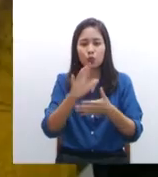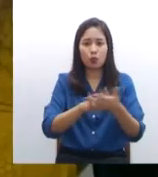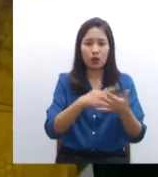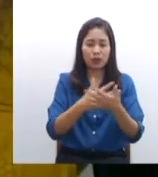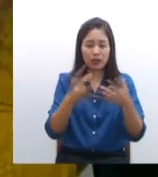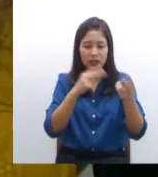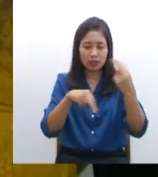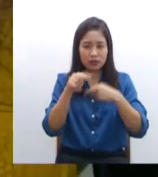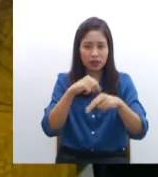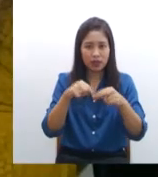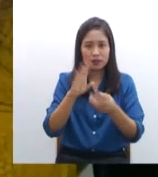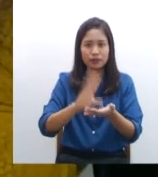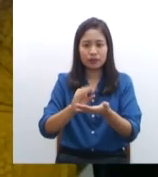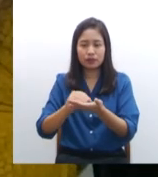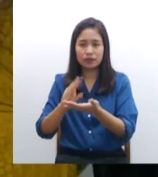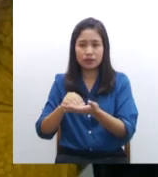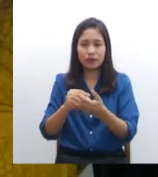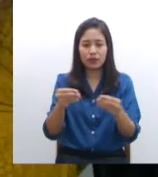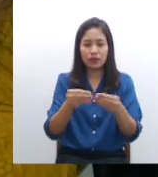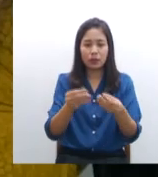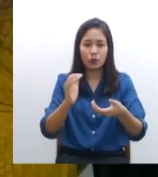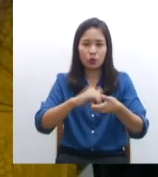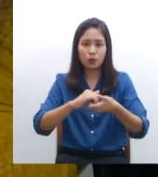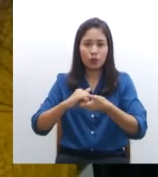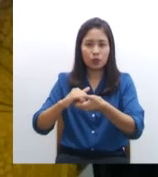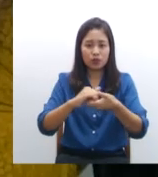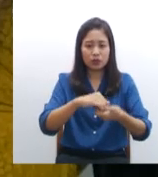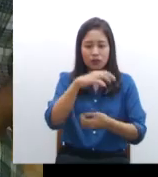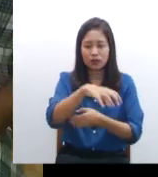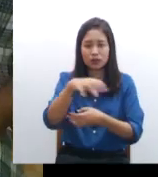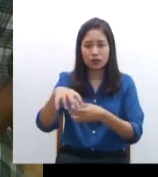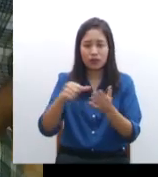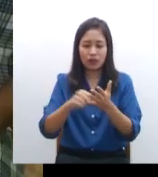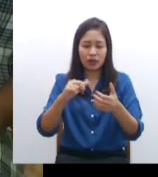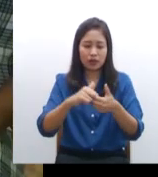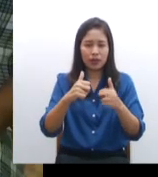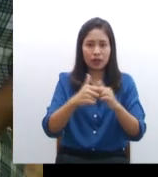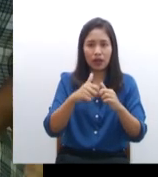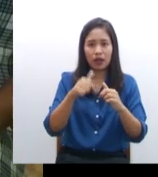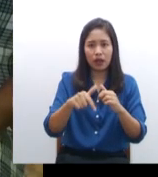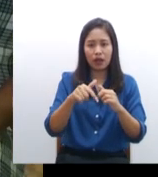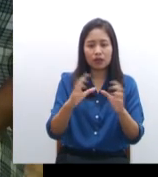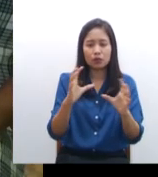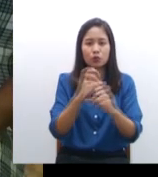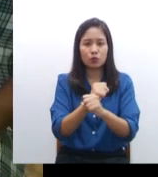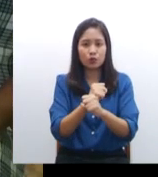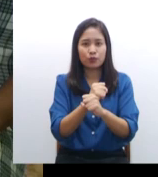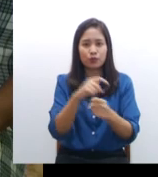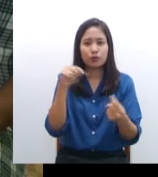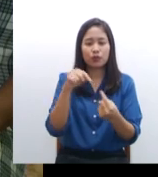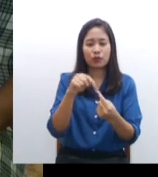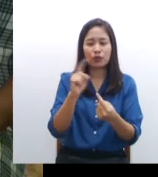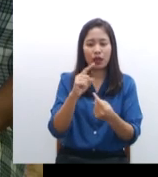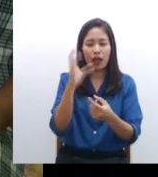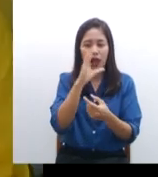และเปลี่ยนข้อแนะนำและทางเลือกใหม่ๆในการพัฒนาแก้ปัญหาก่อนที่จะร่วมกันสรุปและกำหนดวิธีแก้ปัญห